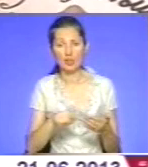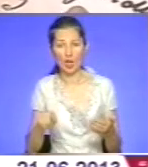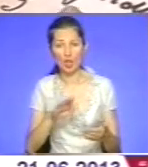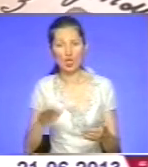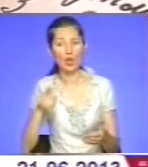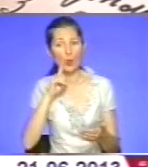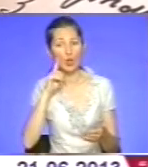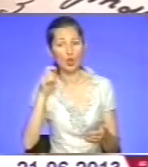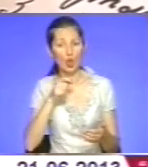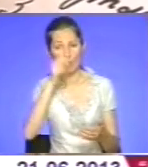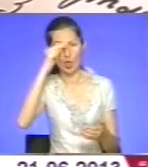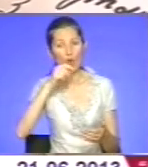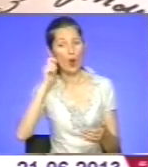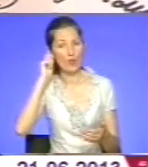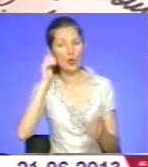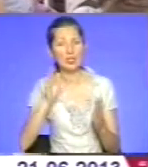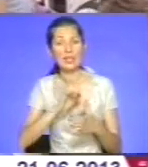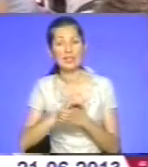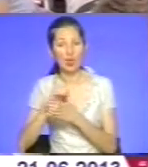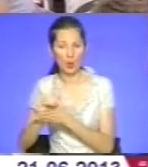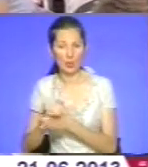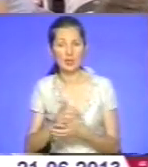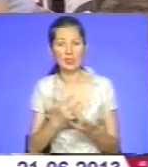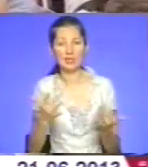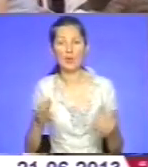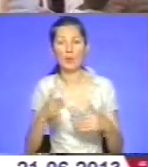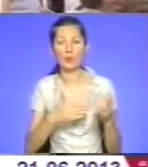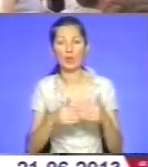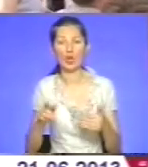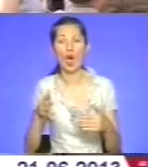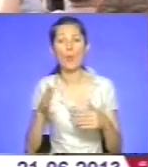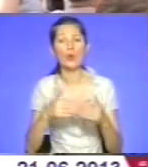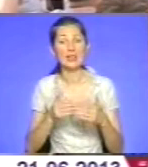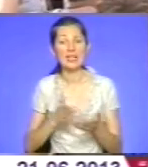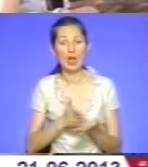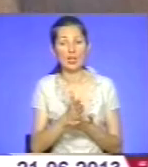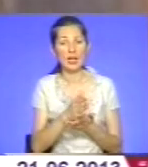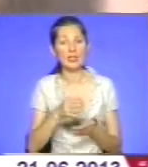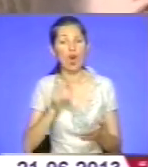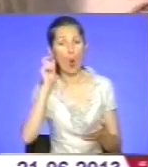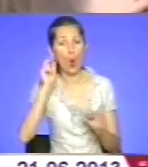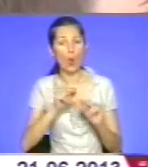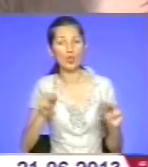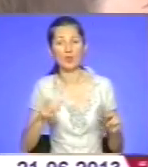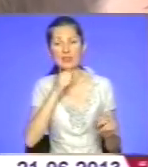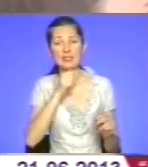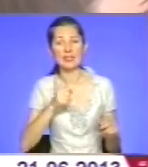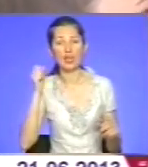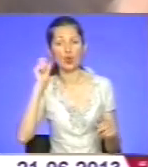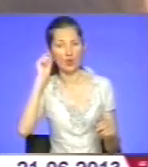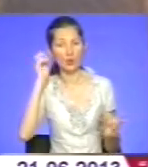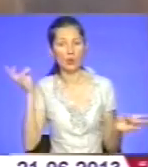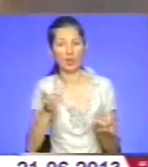віку лише знайомляться з різноманіттям спеціальностей, то професійну орієнтацію учнів старшого шкільного віку потрібно проводити більш ретельно